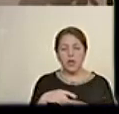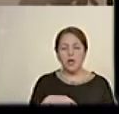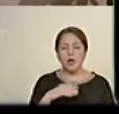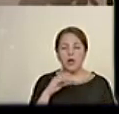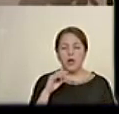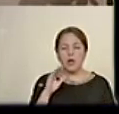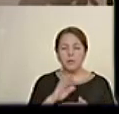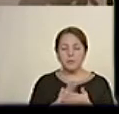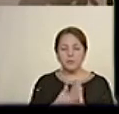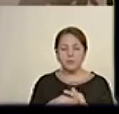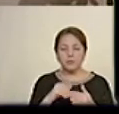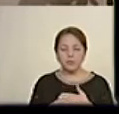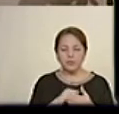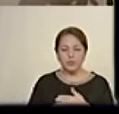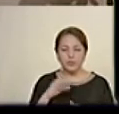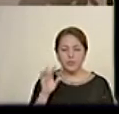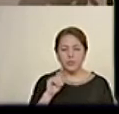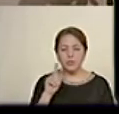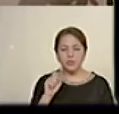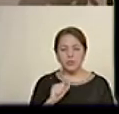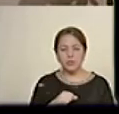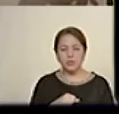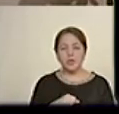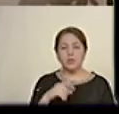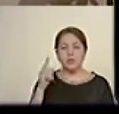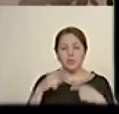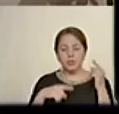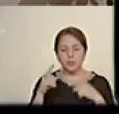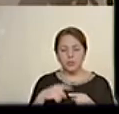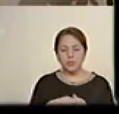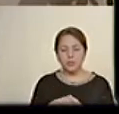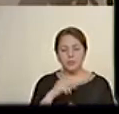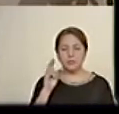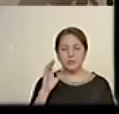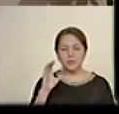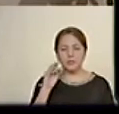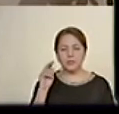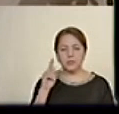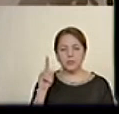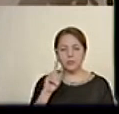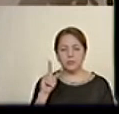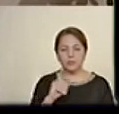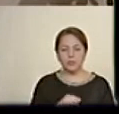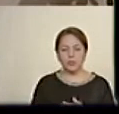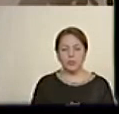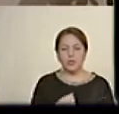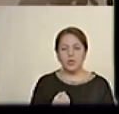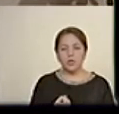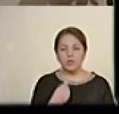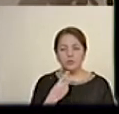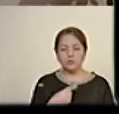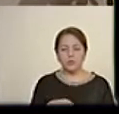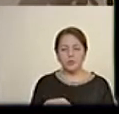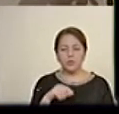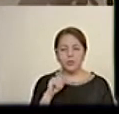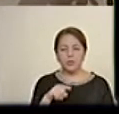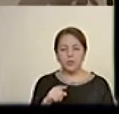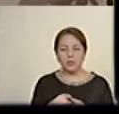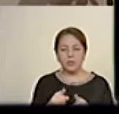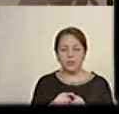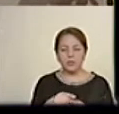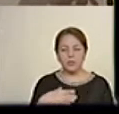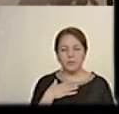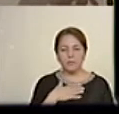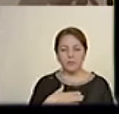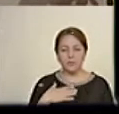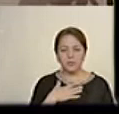дождя» поясняет сказуемое «поникли». Отчего мне так важно поговорить с ним об этом случае?